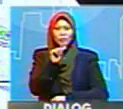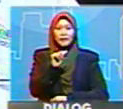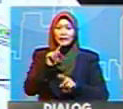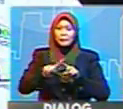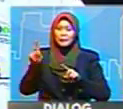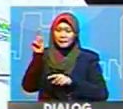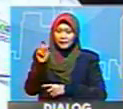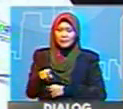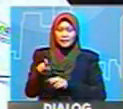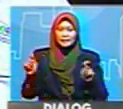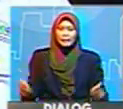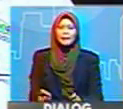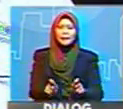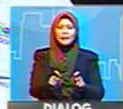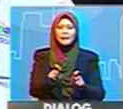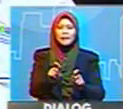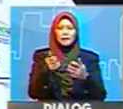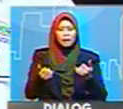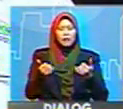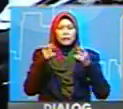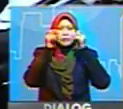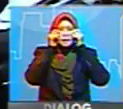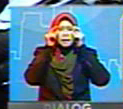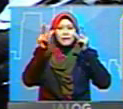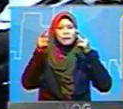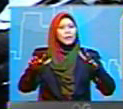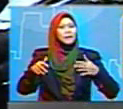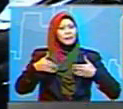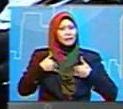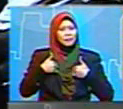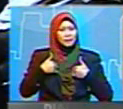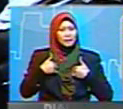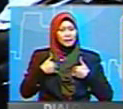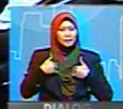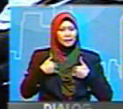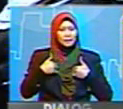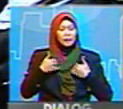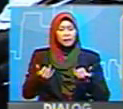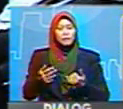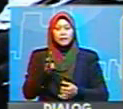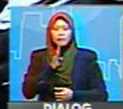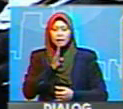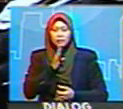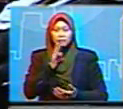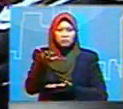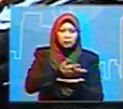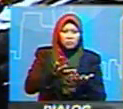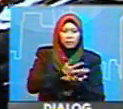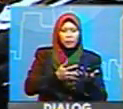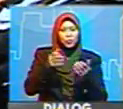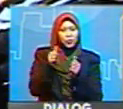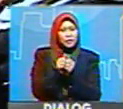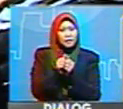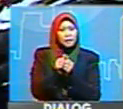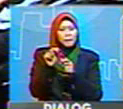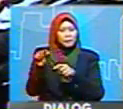tindakan serupa sekarang ni kesedaran dah timbul tapi Adakah setakat kesedaran bercakap sama-sama kita dengan slogan